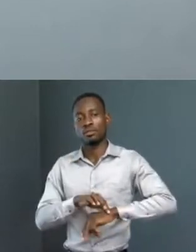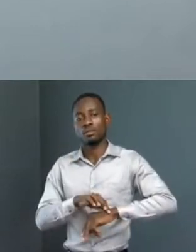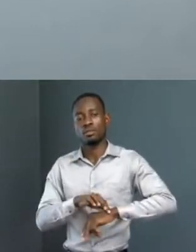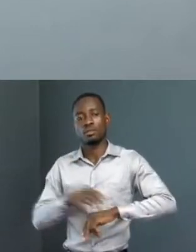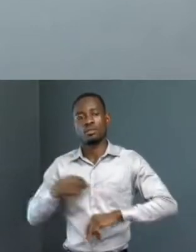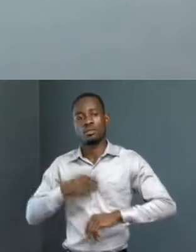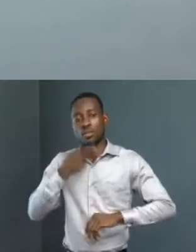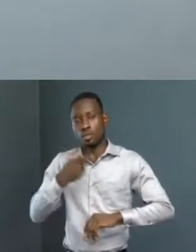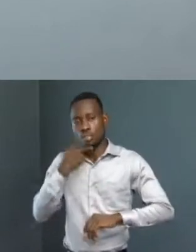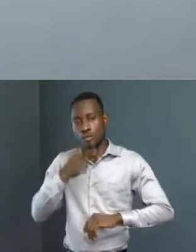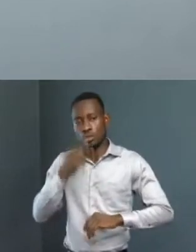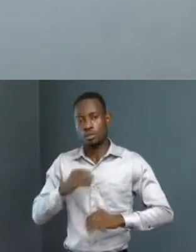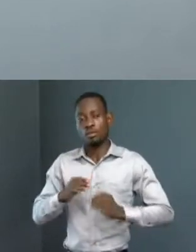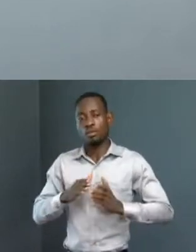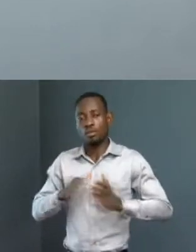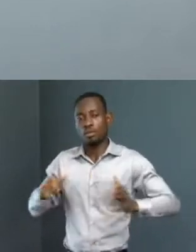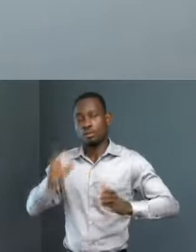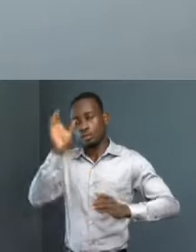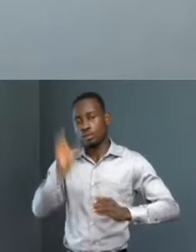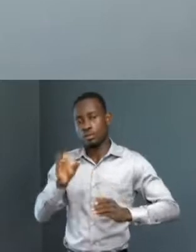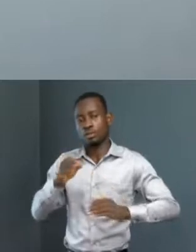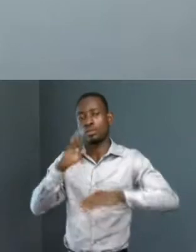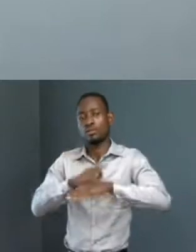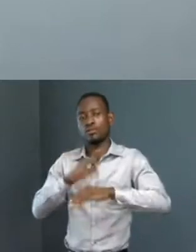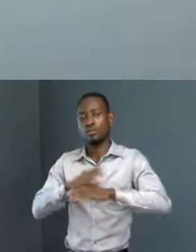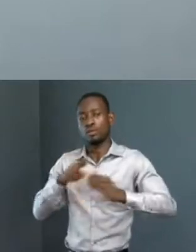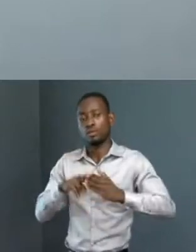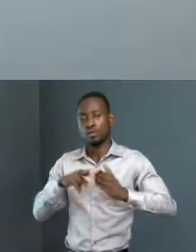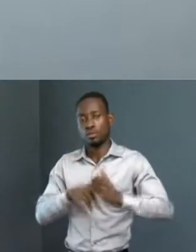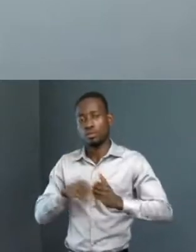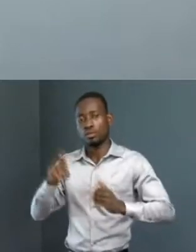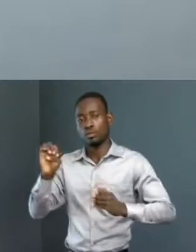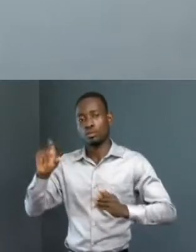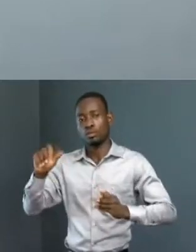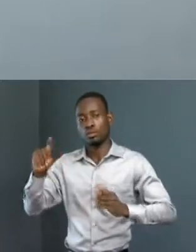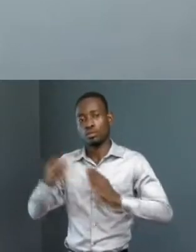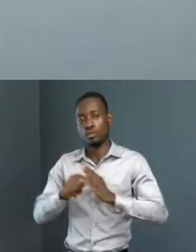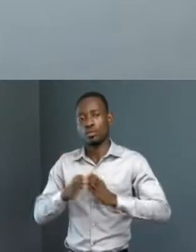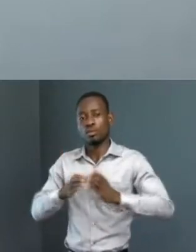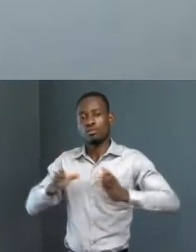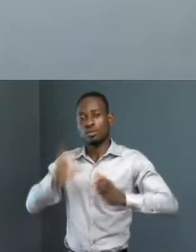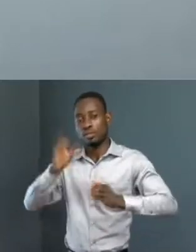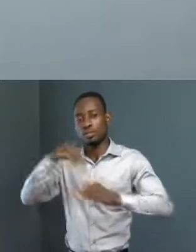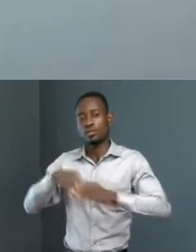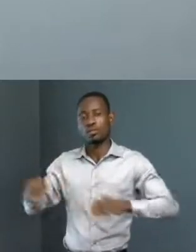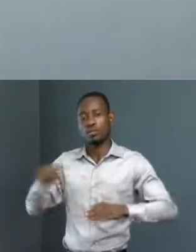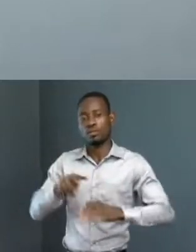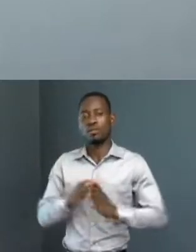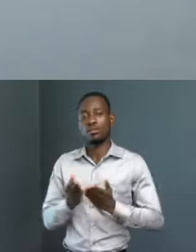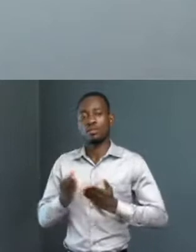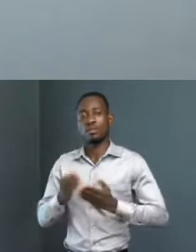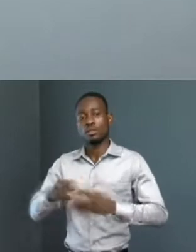Nous allons parler d'un grand chapitre, les fonctions de relation. C'est un grand chapitre que vous avez dans votre cahier, mais particulièrement nous allons